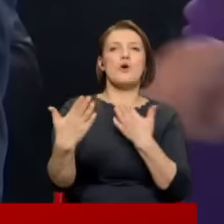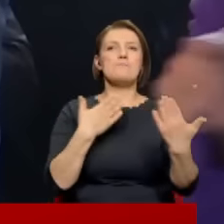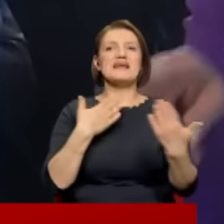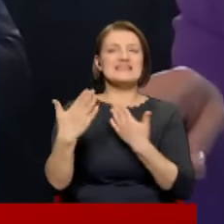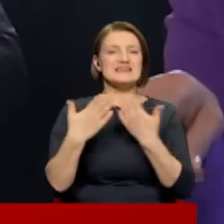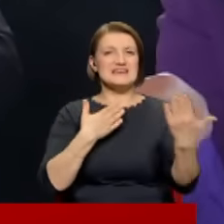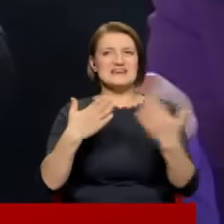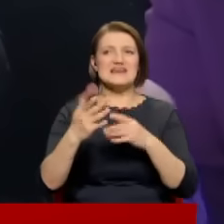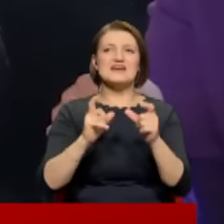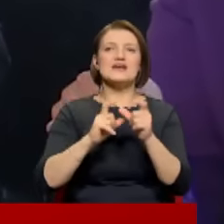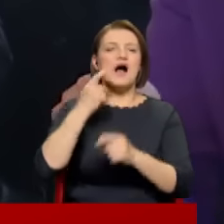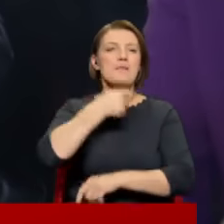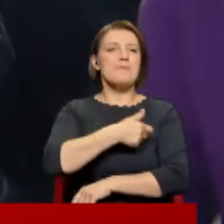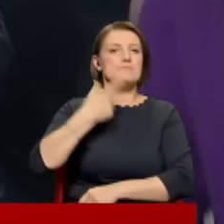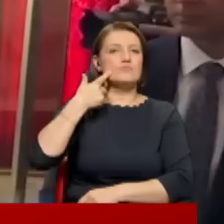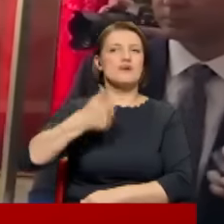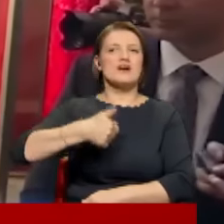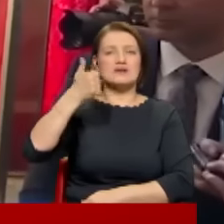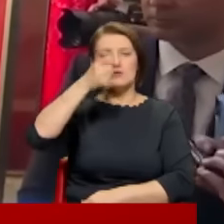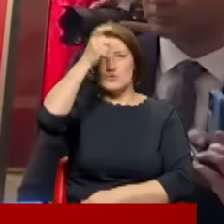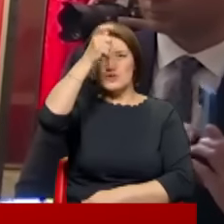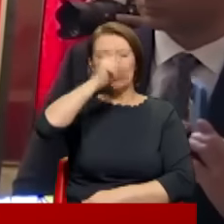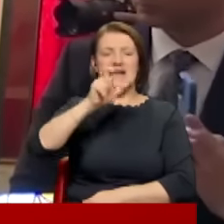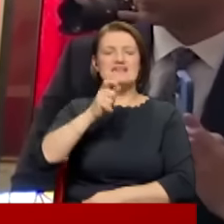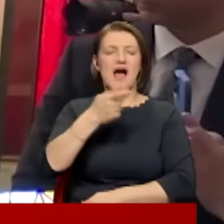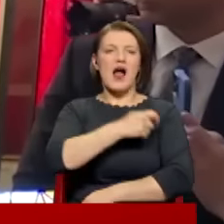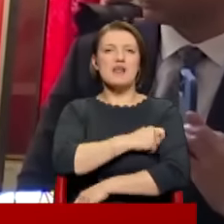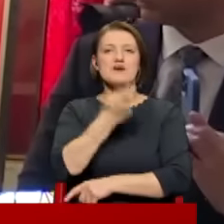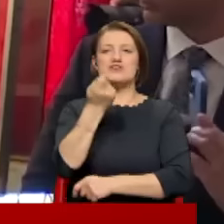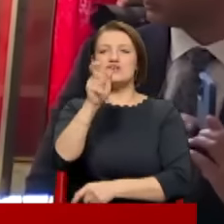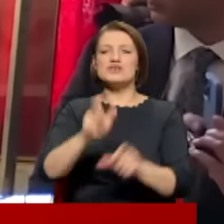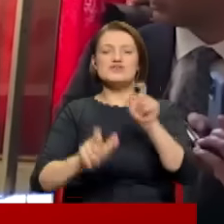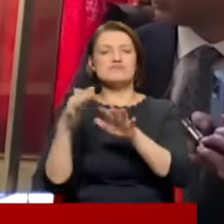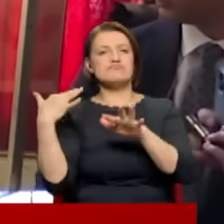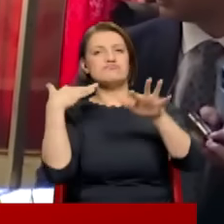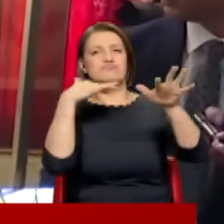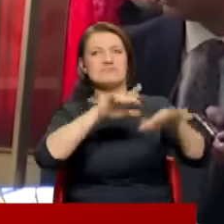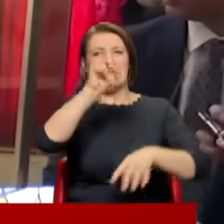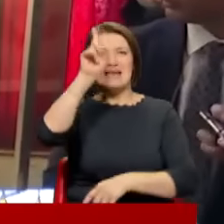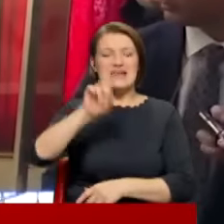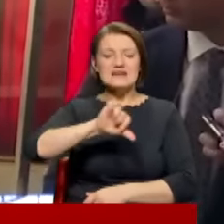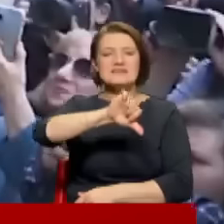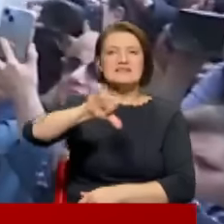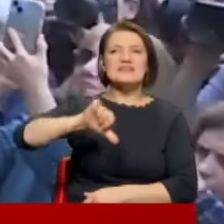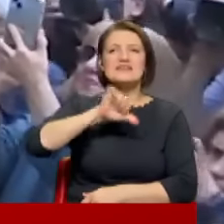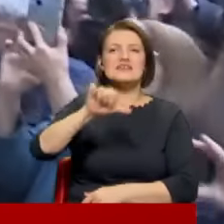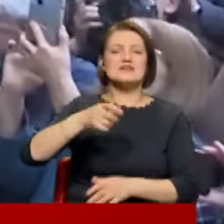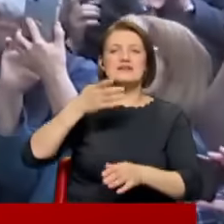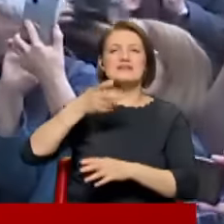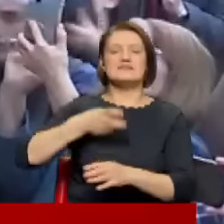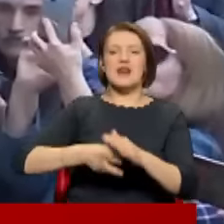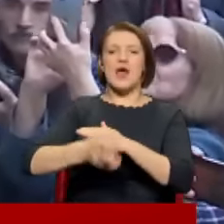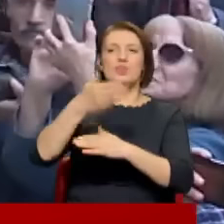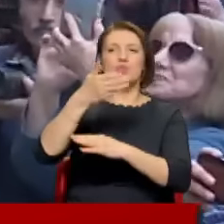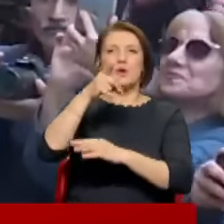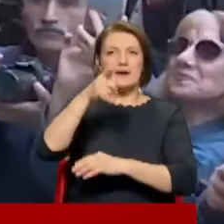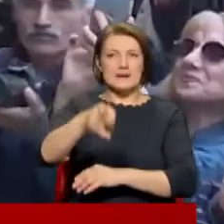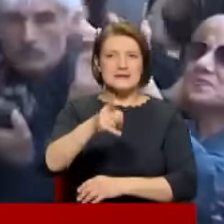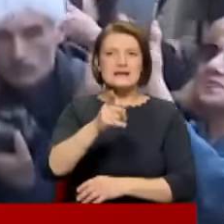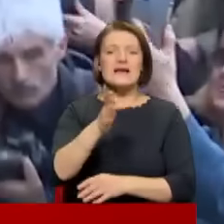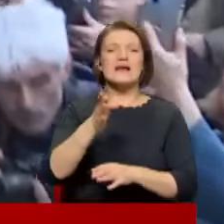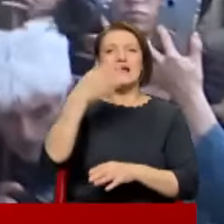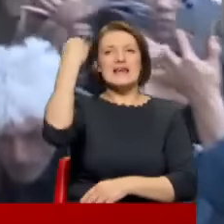kadar Steinmeier'in Türkiye'den Almanya'ya işçi göçünün başladığı ilk adreste. Sirkeci Garı ziyaretinde mevkidaşı Erdoğan'dan